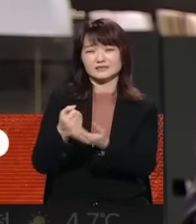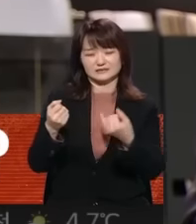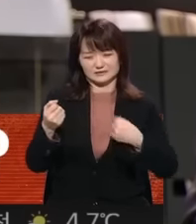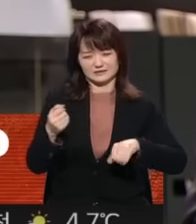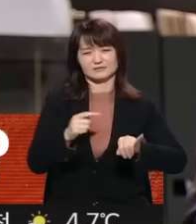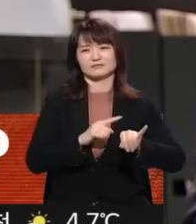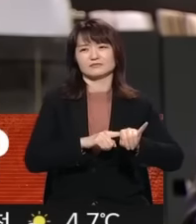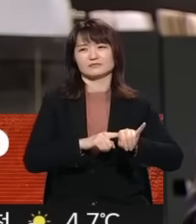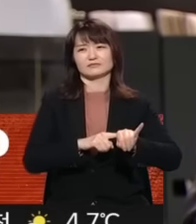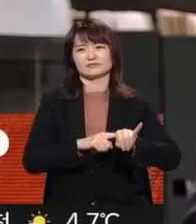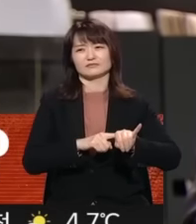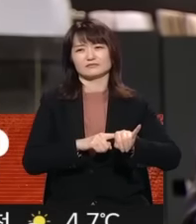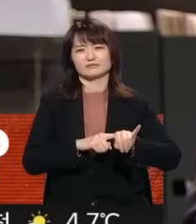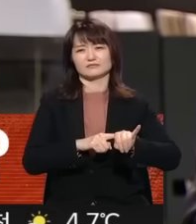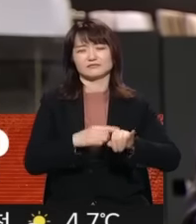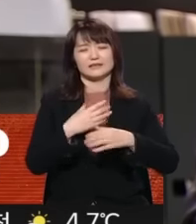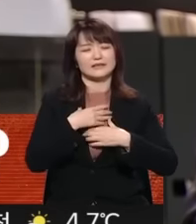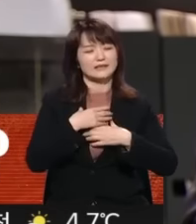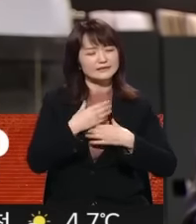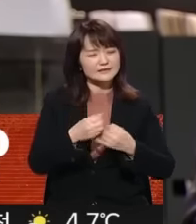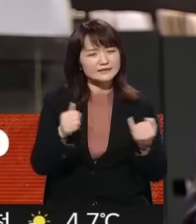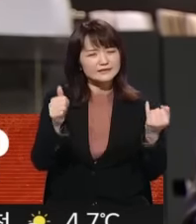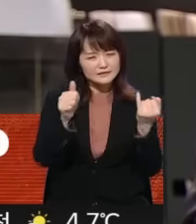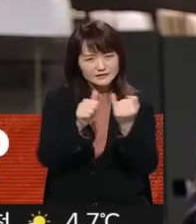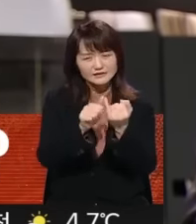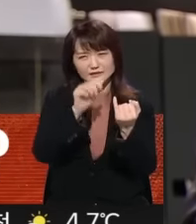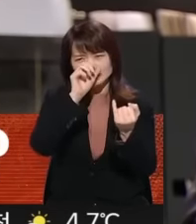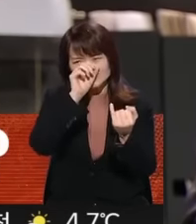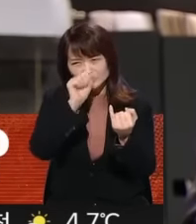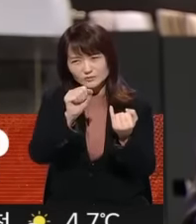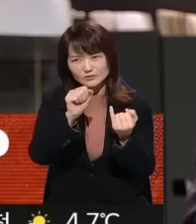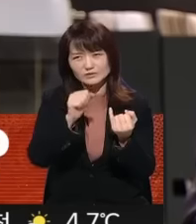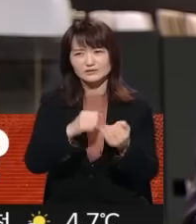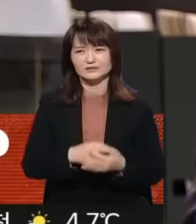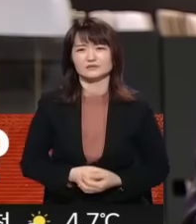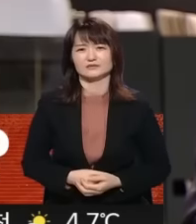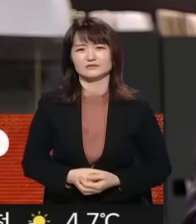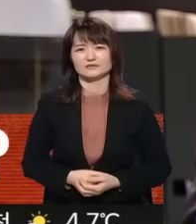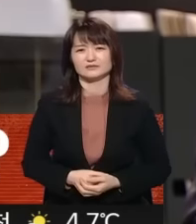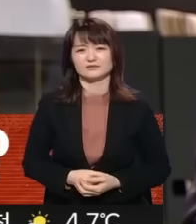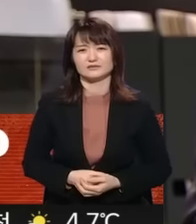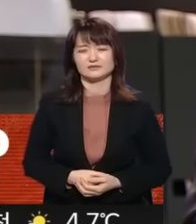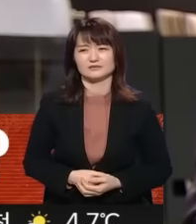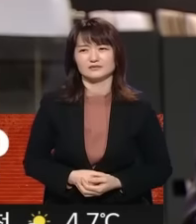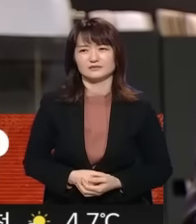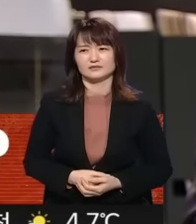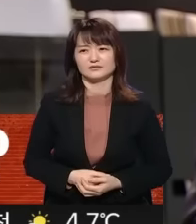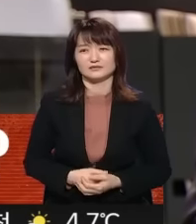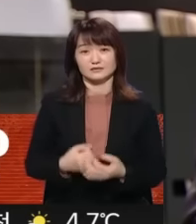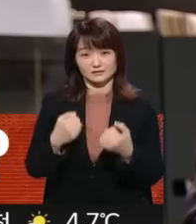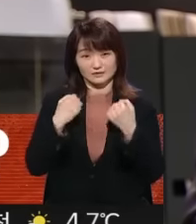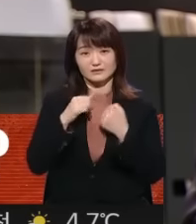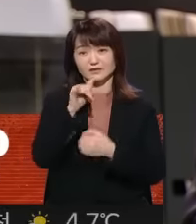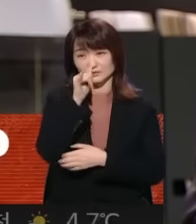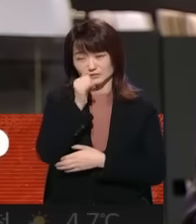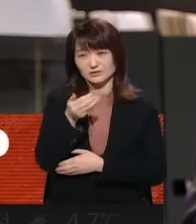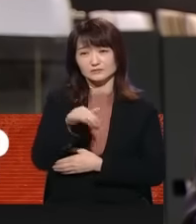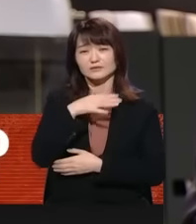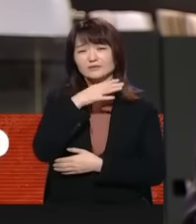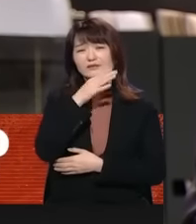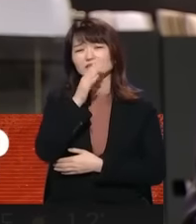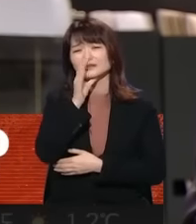딸이 조금 더 안전하게 결혼했으면 좋지 않을까 아까 그 말이 저는 제일 와닿아요 물론 건강할 수 있지만 나이가